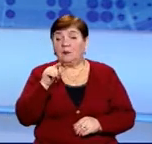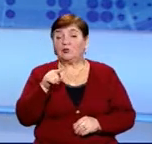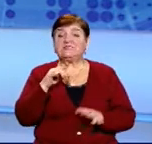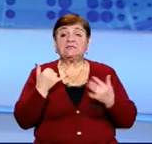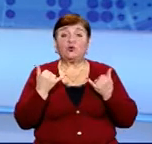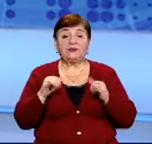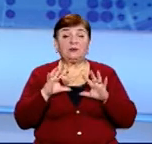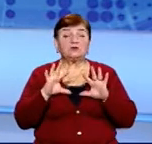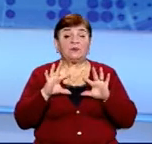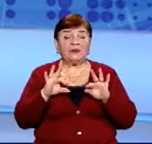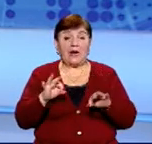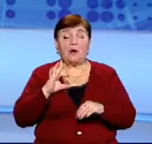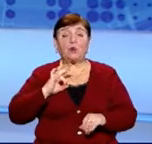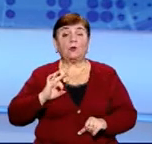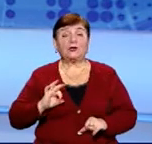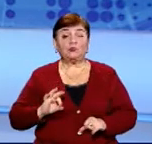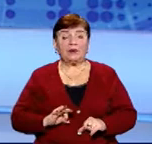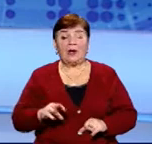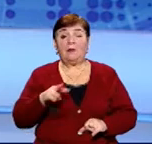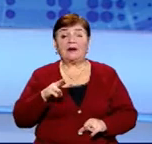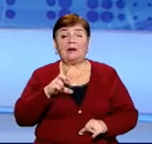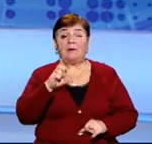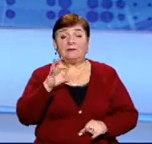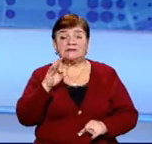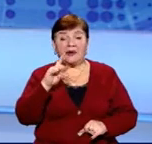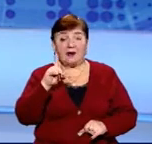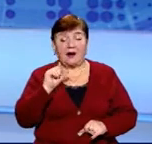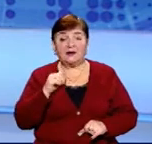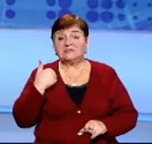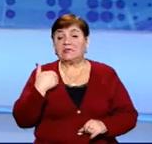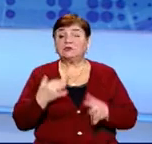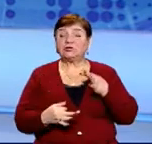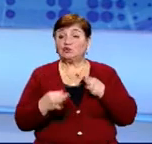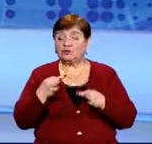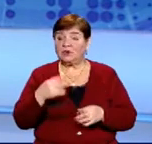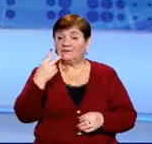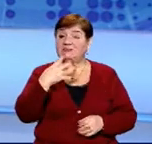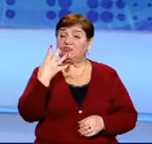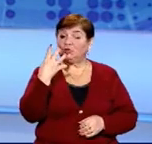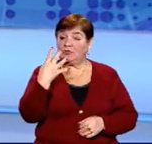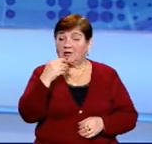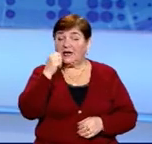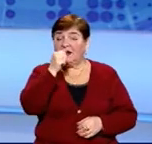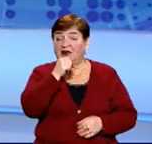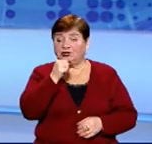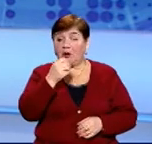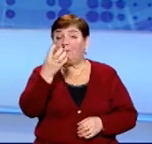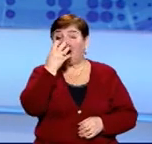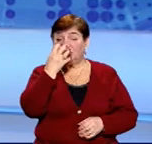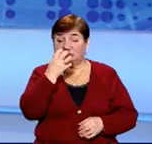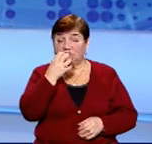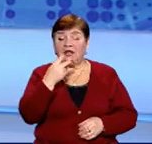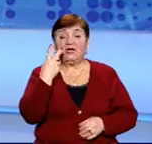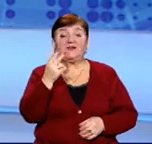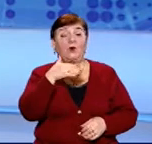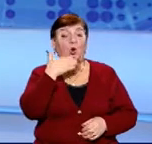сьогодні розповіла речниця прокуратури Закарпаття Марина Безега. За її словами, засуджені – це 24-річна жителька Перечинщини та